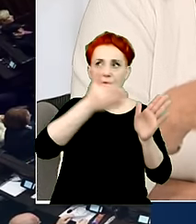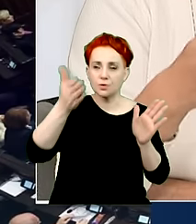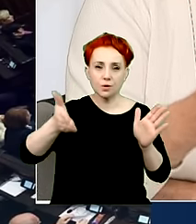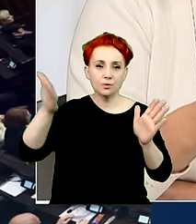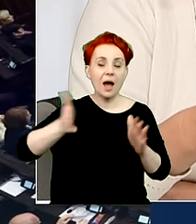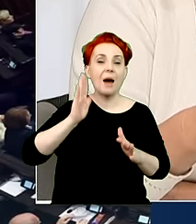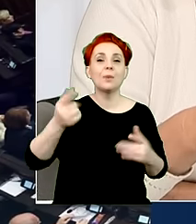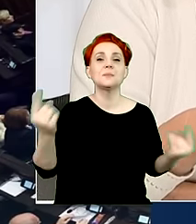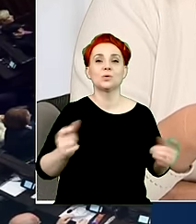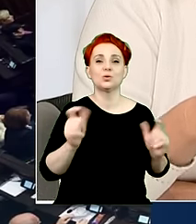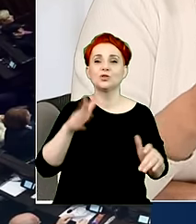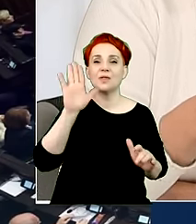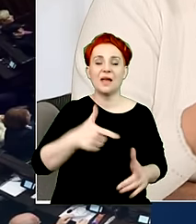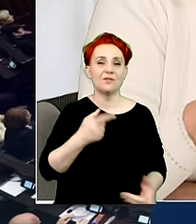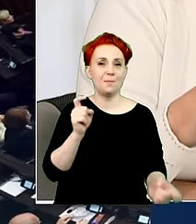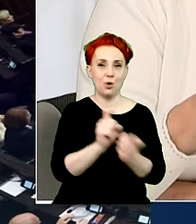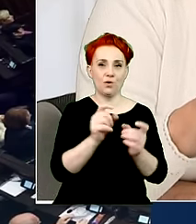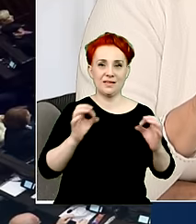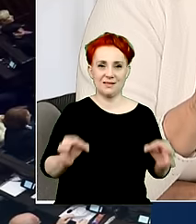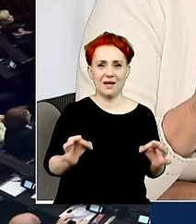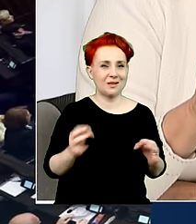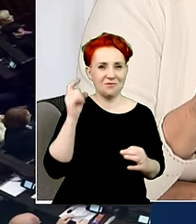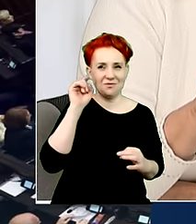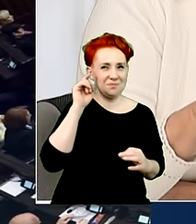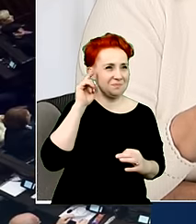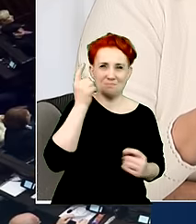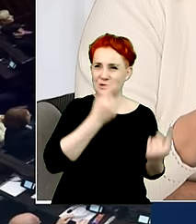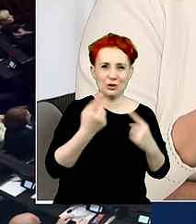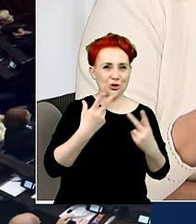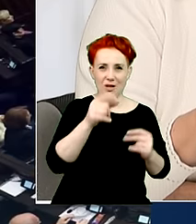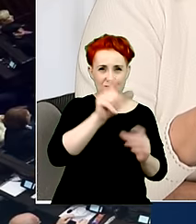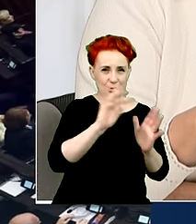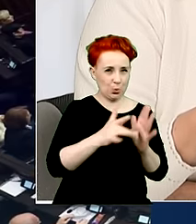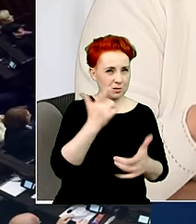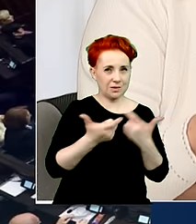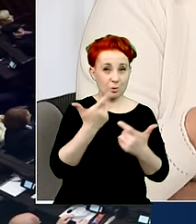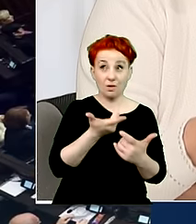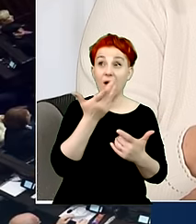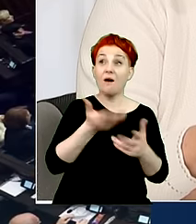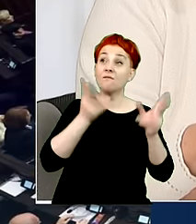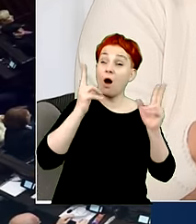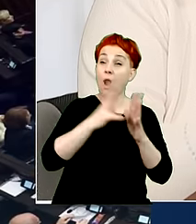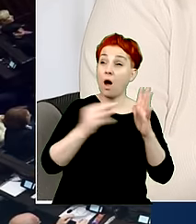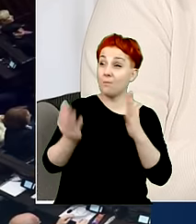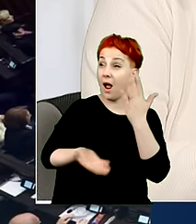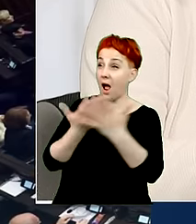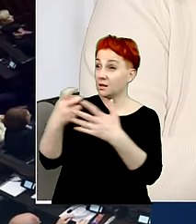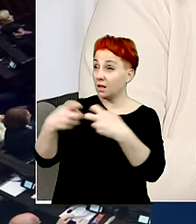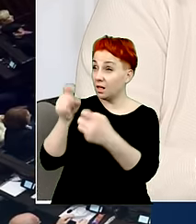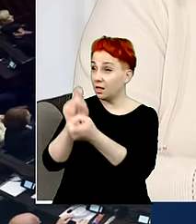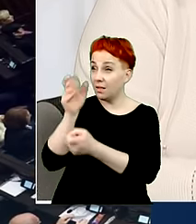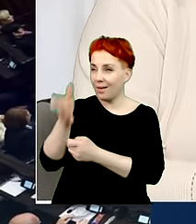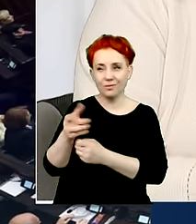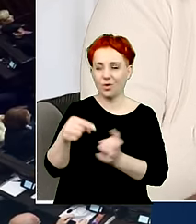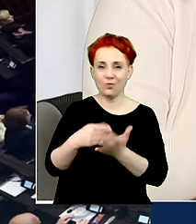momentu, że nawet protest teraz, chociaż wątpię, czy wyrażony będzie przez Tuska formalnie w Brukseli, on nie pomoże. Były momenty, kiedy